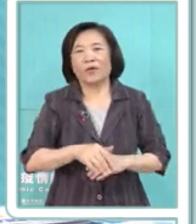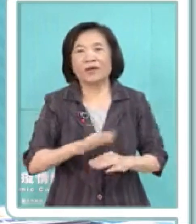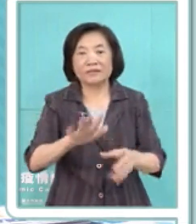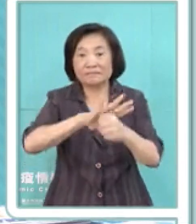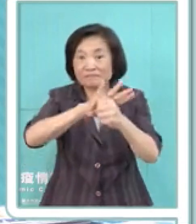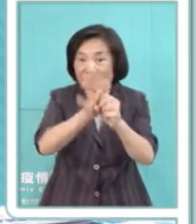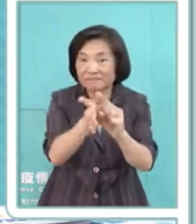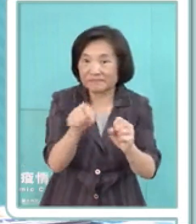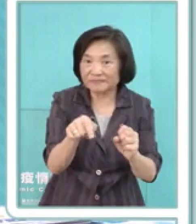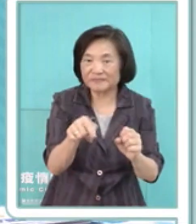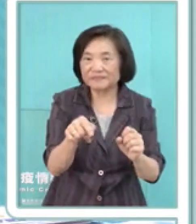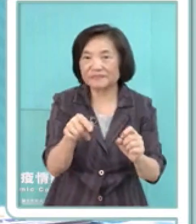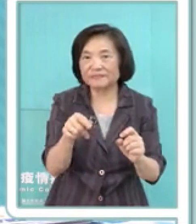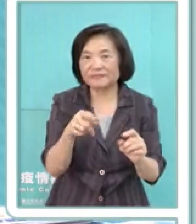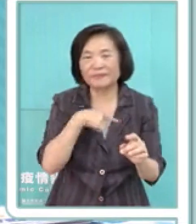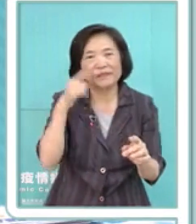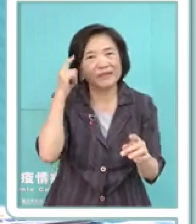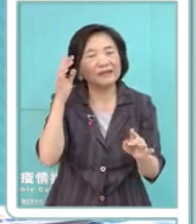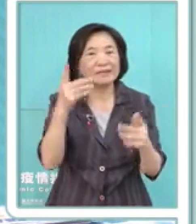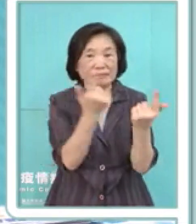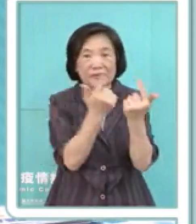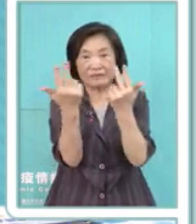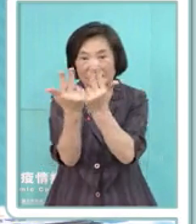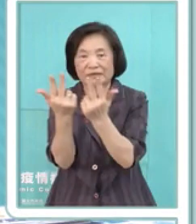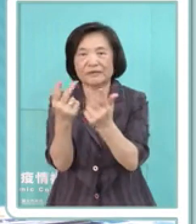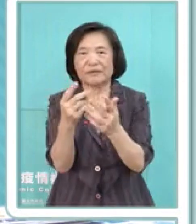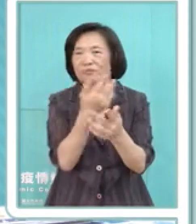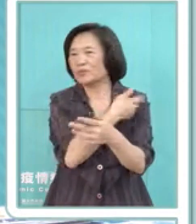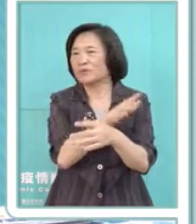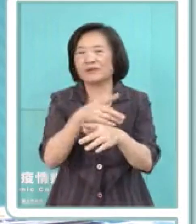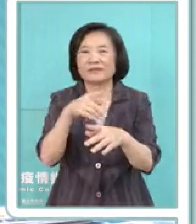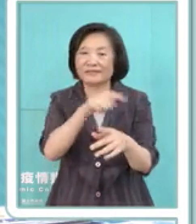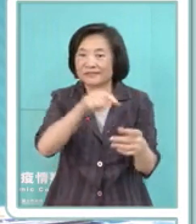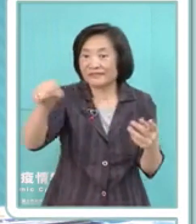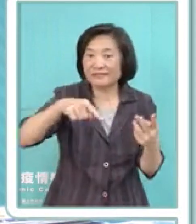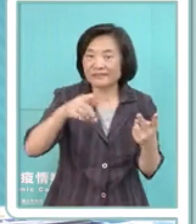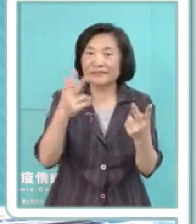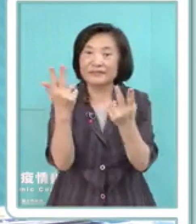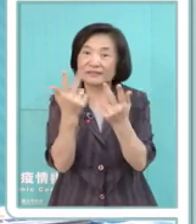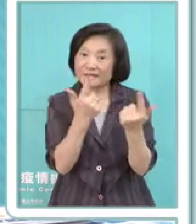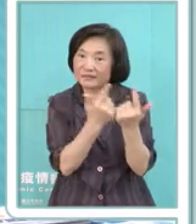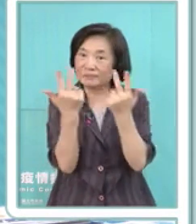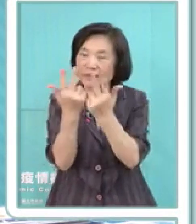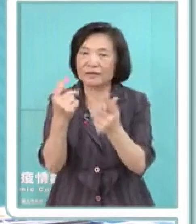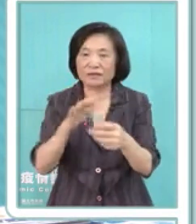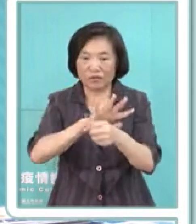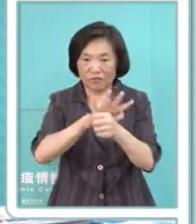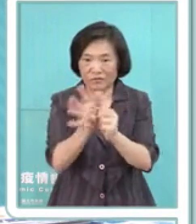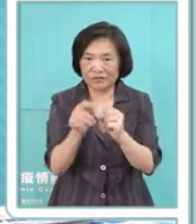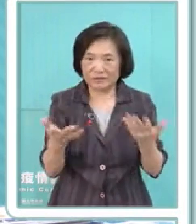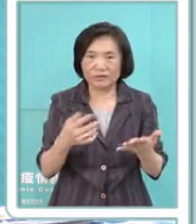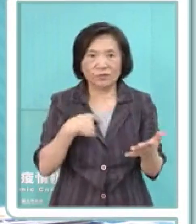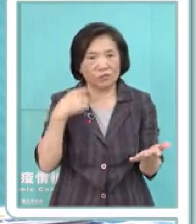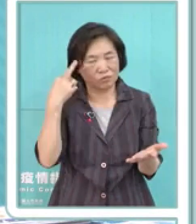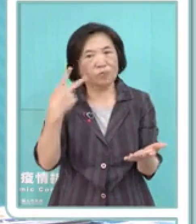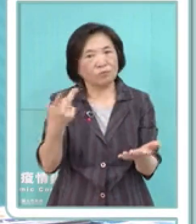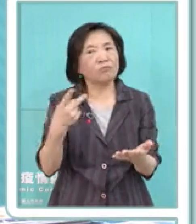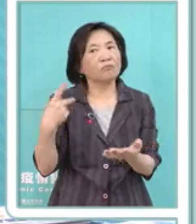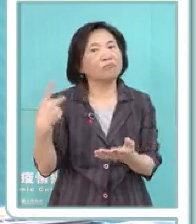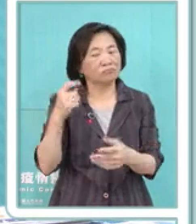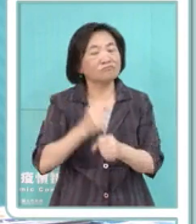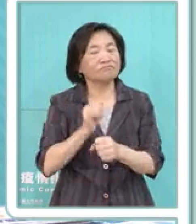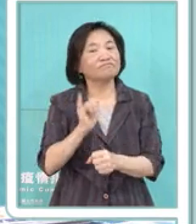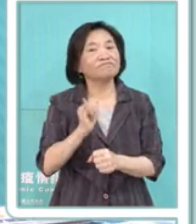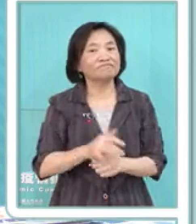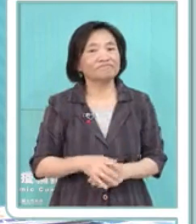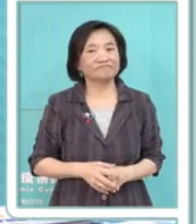你知道，我觉得双北的，不管是我或侯友宜，其实在防疫工作，其实做的还算不错。那